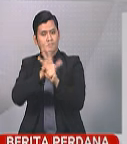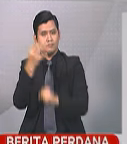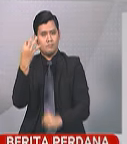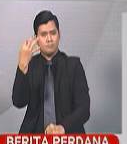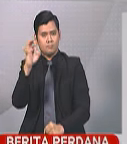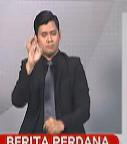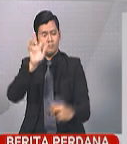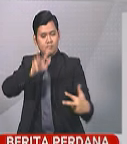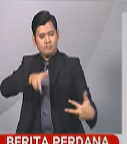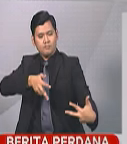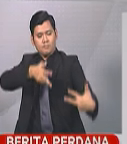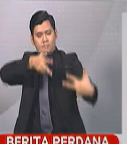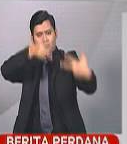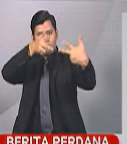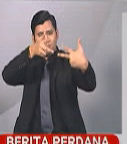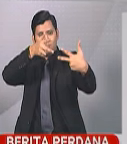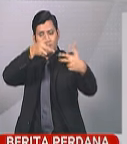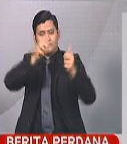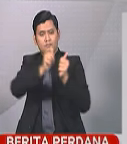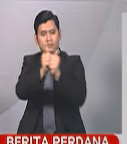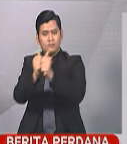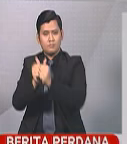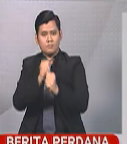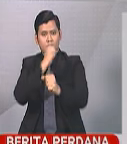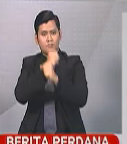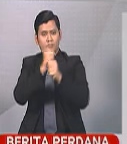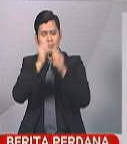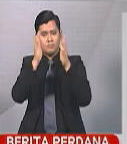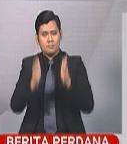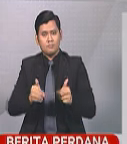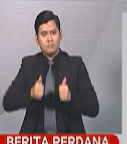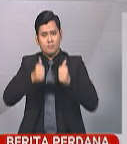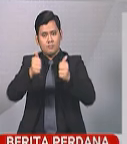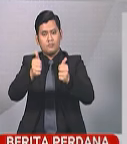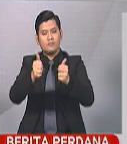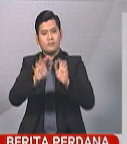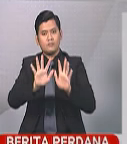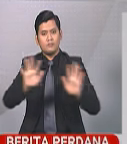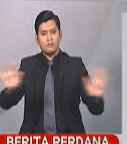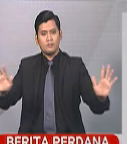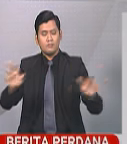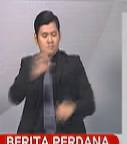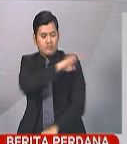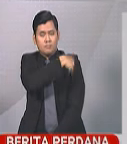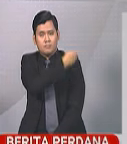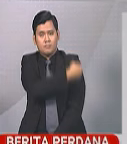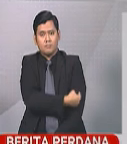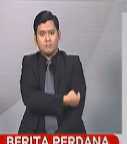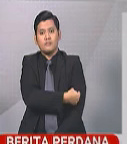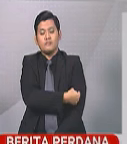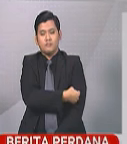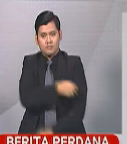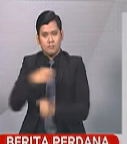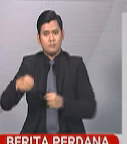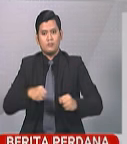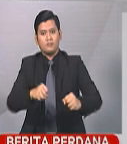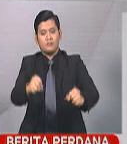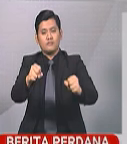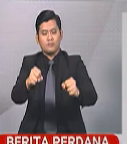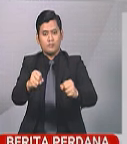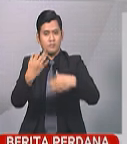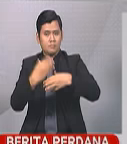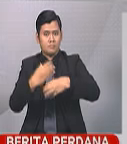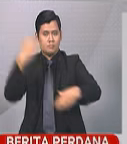sidang video bersama petugas kesihatan Hospital Sungai Buloh pagi tadi, Perdana Menteri Tan Sri Muhyiddin Yassin memberikan